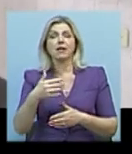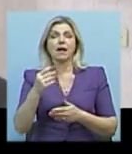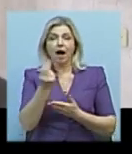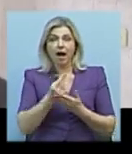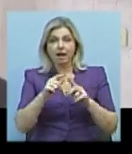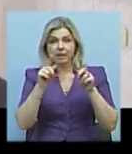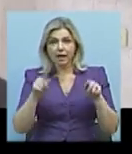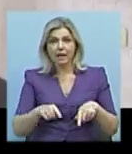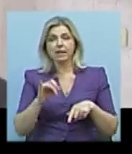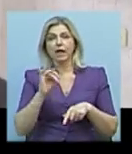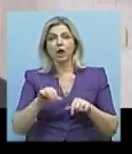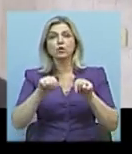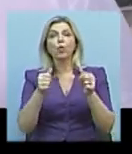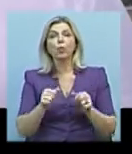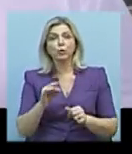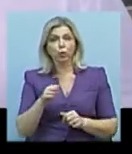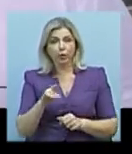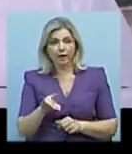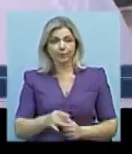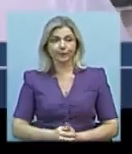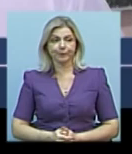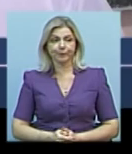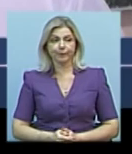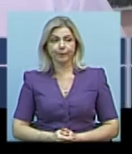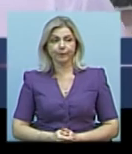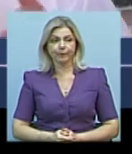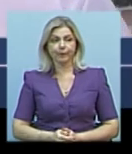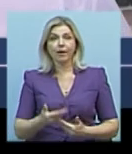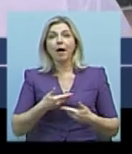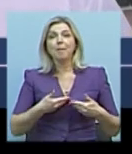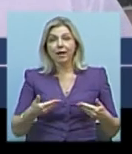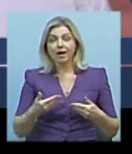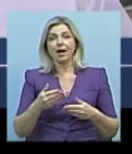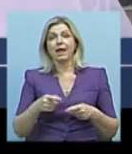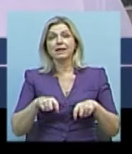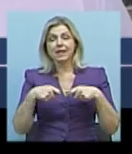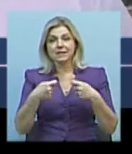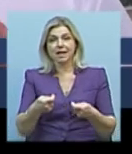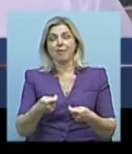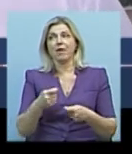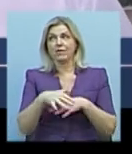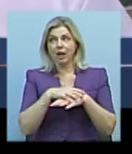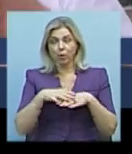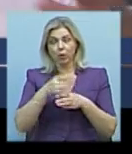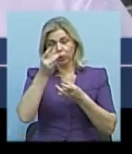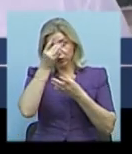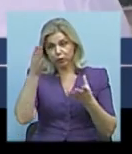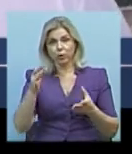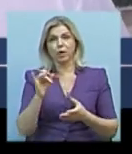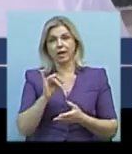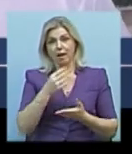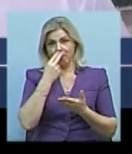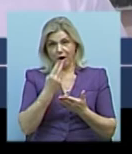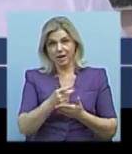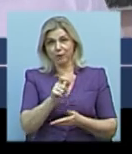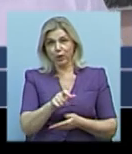робіт, скульптурних композицій. Ми робимо культуру. Ми несемо культуру в Україну з одної частини, в іншу. Ми її показуємо